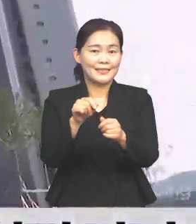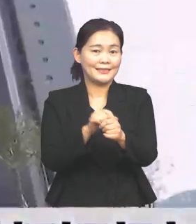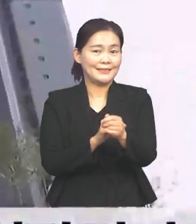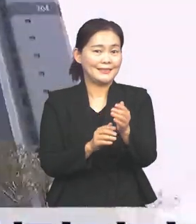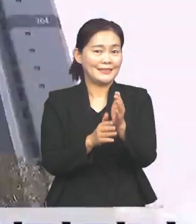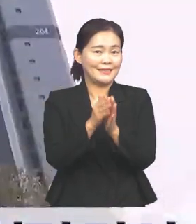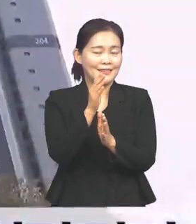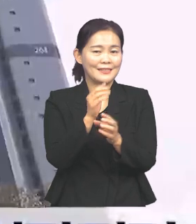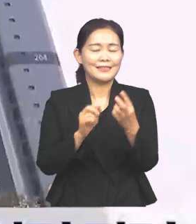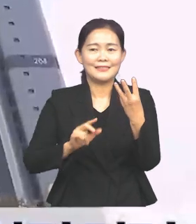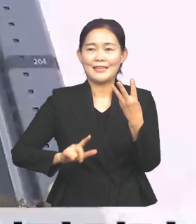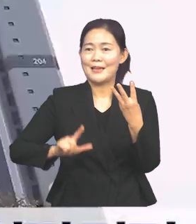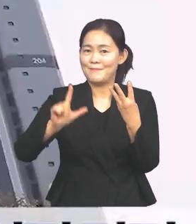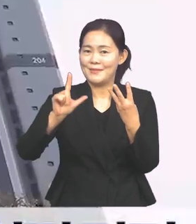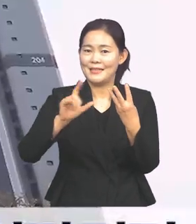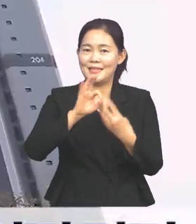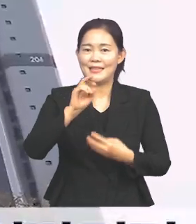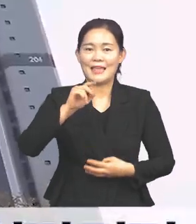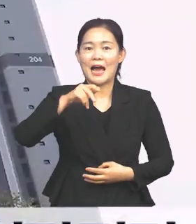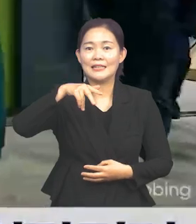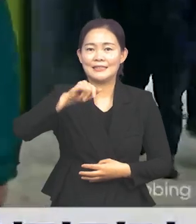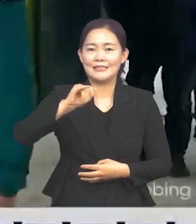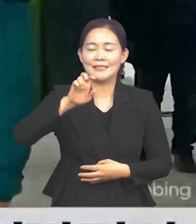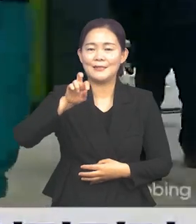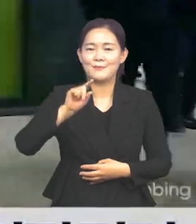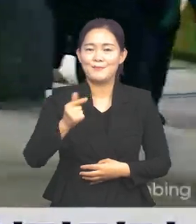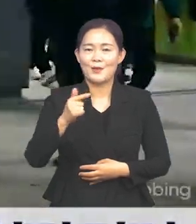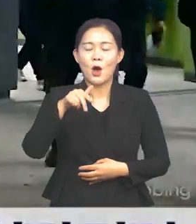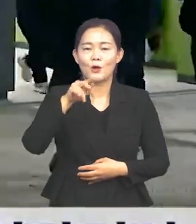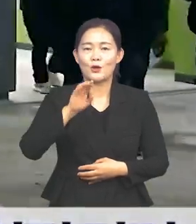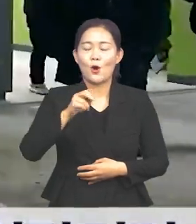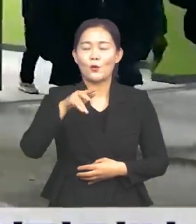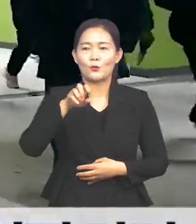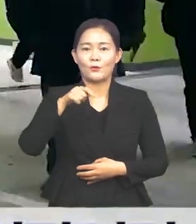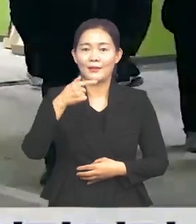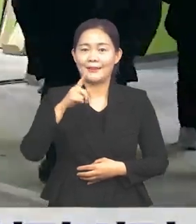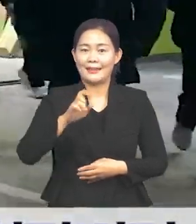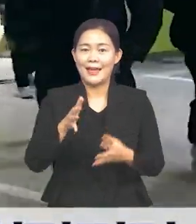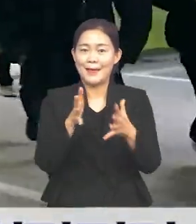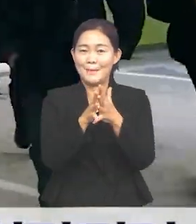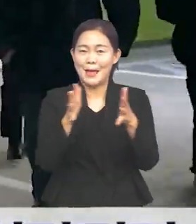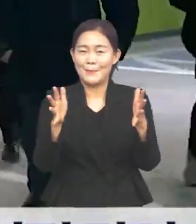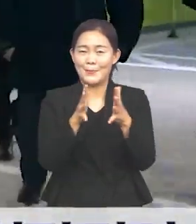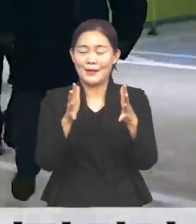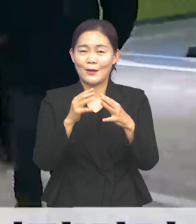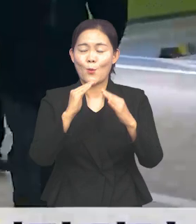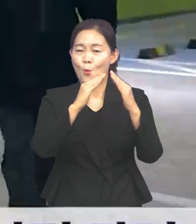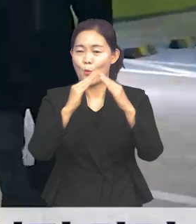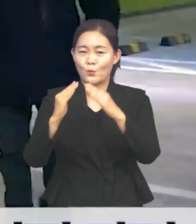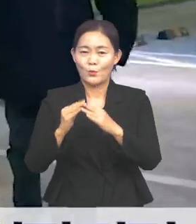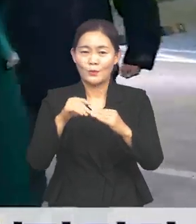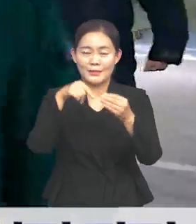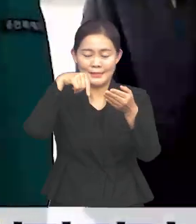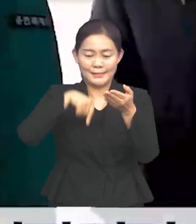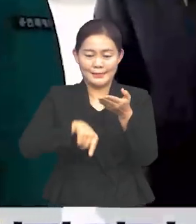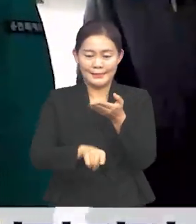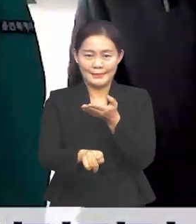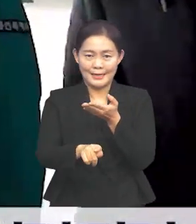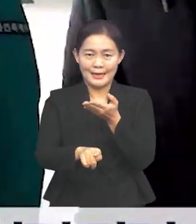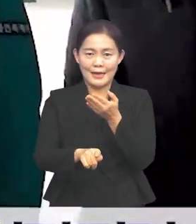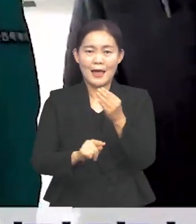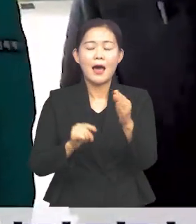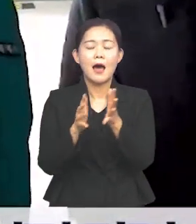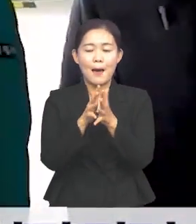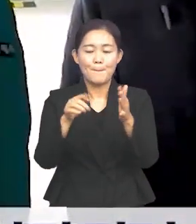이상일 용인 특례시장은 3일 처인구 양지면 경남 안어스빌 디센트 공동주택단지 건설 현장을 찾아 지하